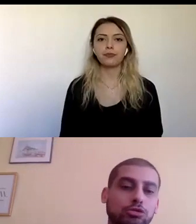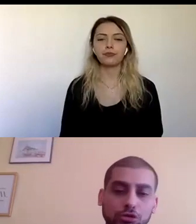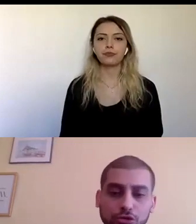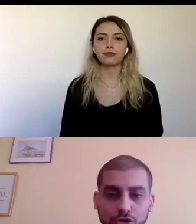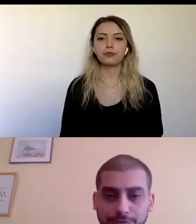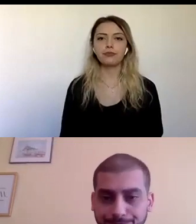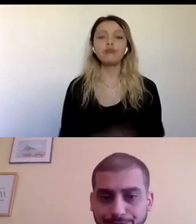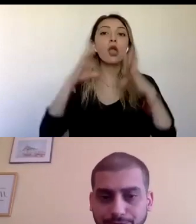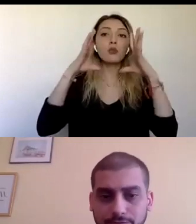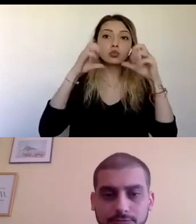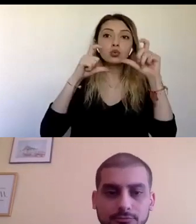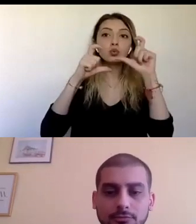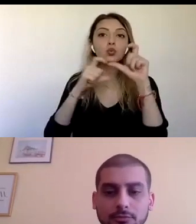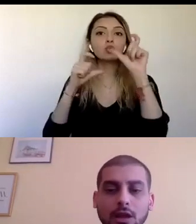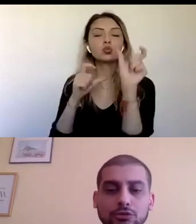Bulut sunucu,